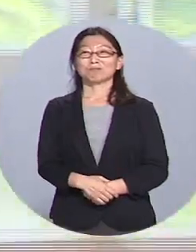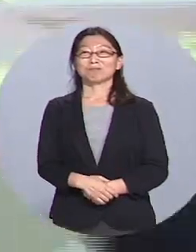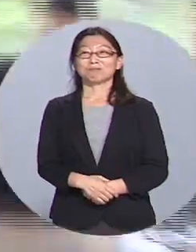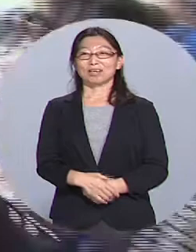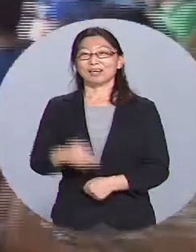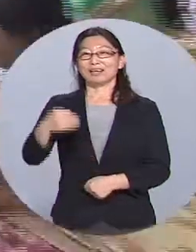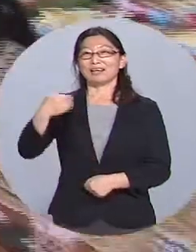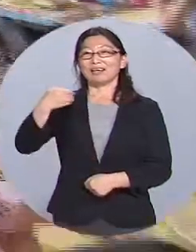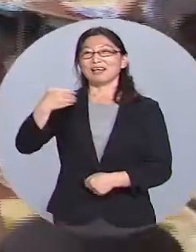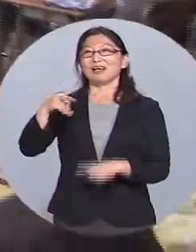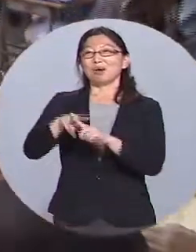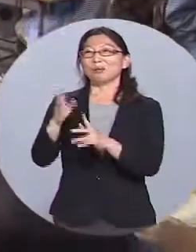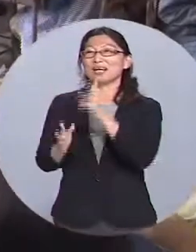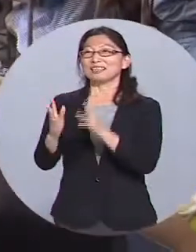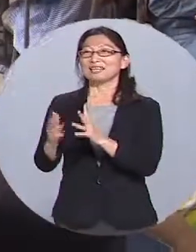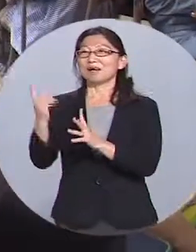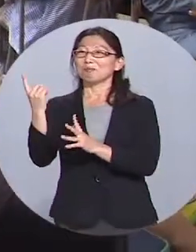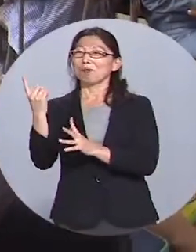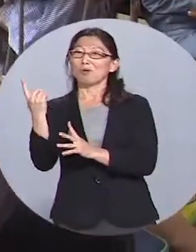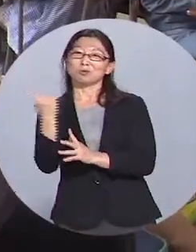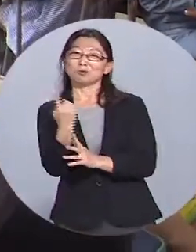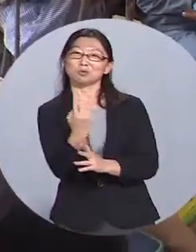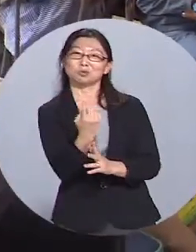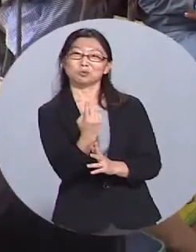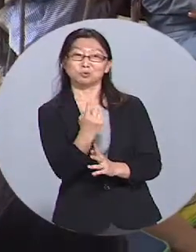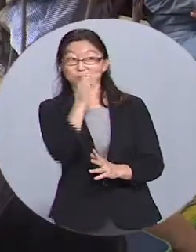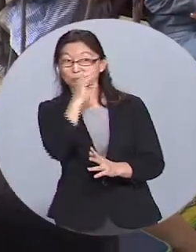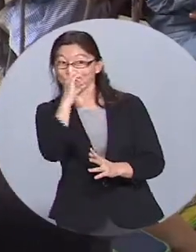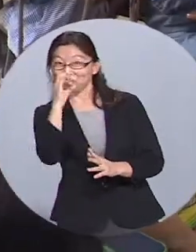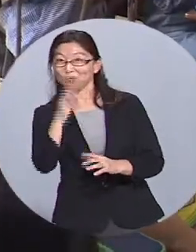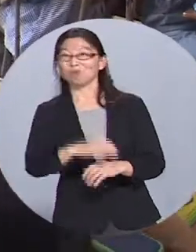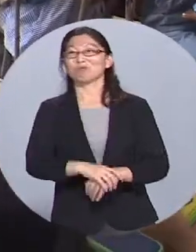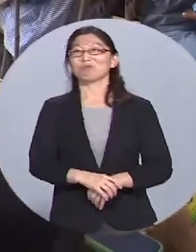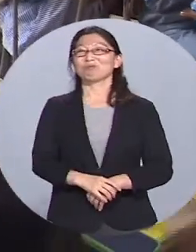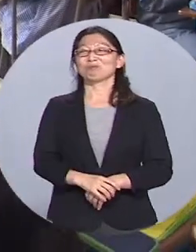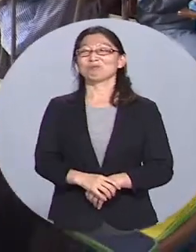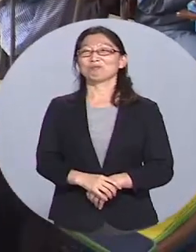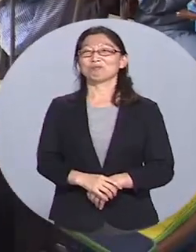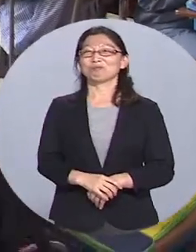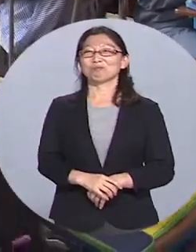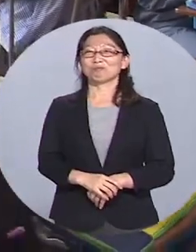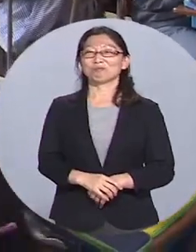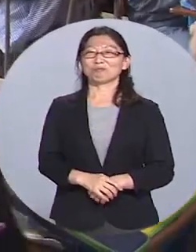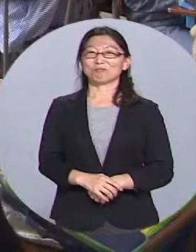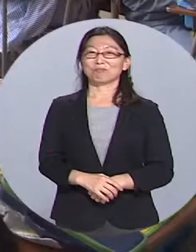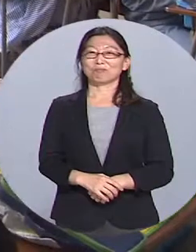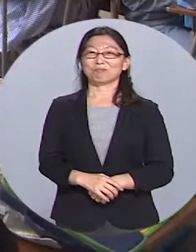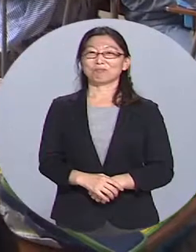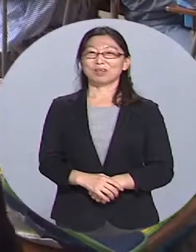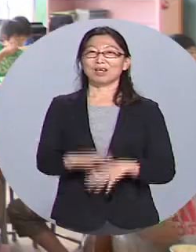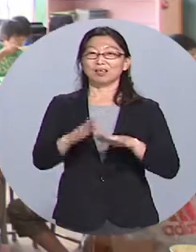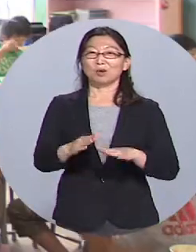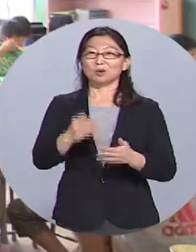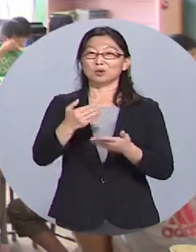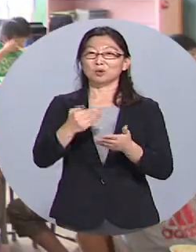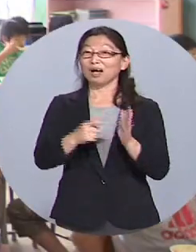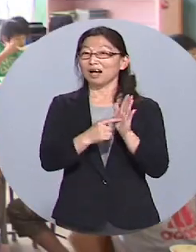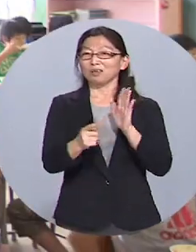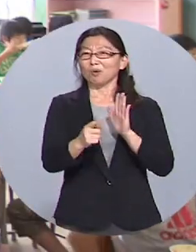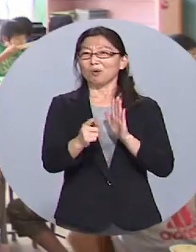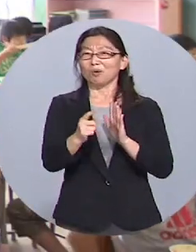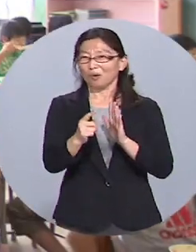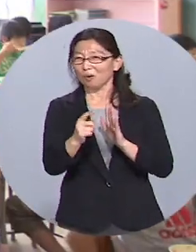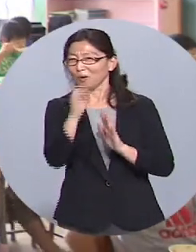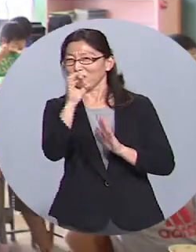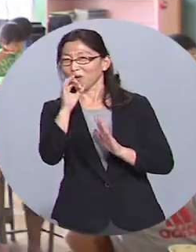栄養教諭の小林さんも自ら教室へ足を運び子どもたちの様子を伺います。 今日の給食の反応っていうの